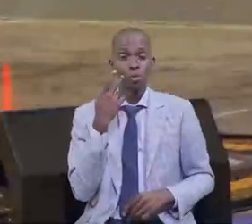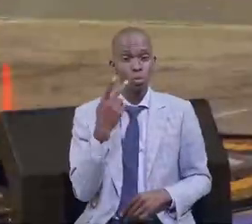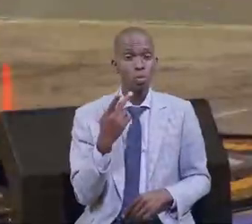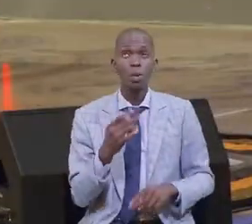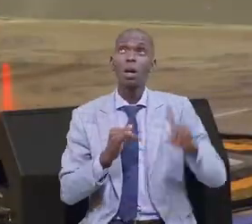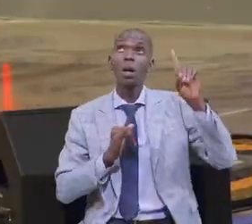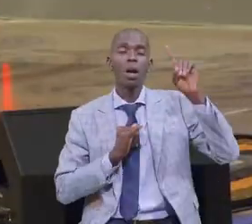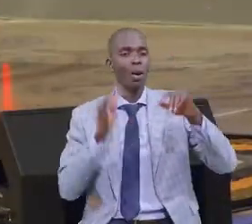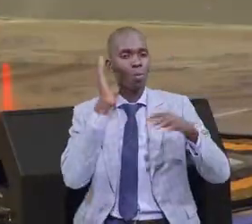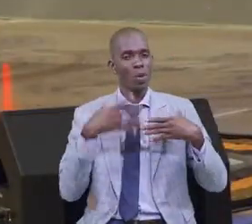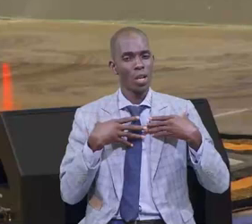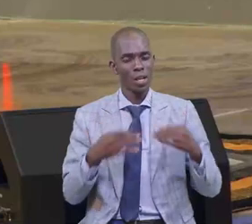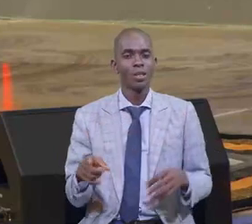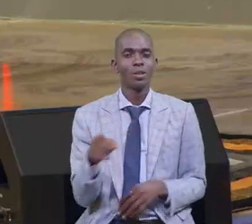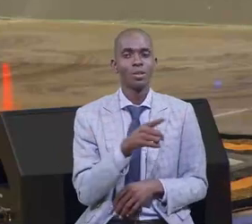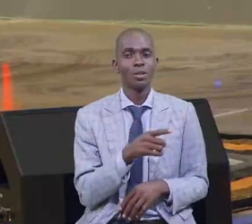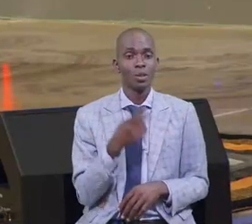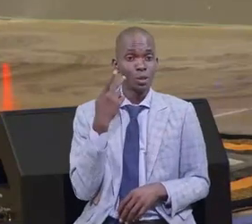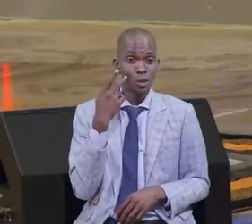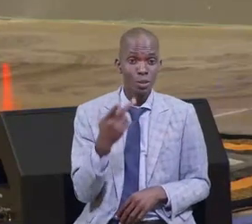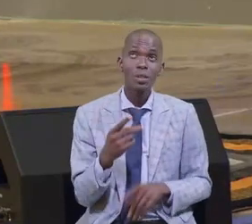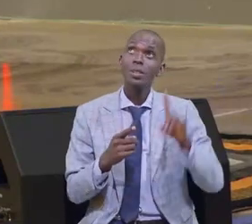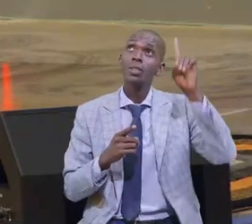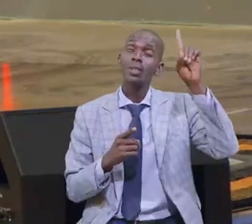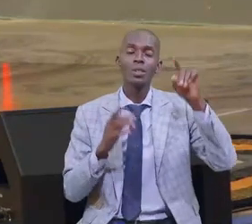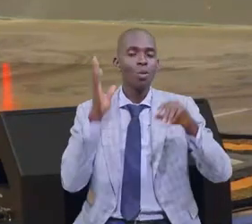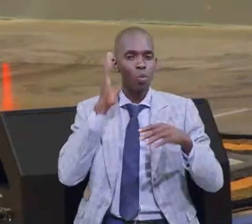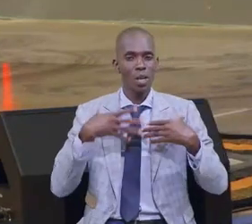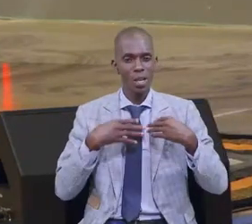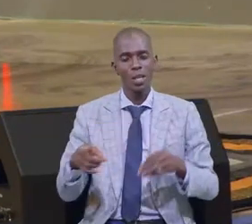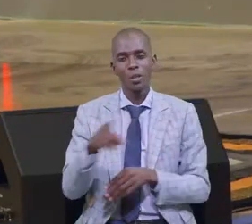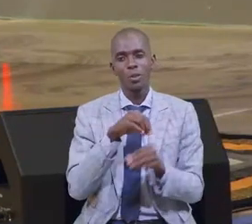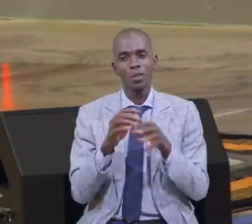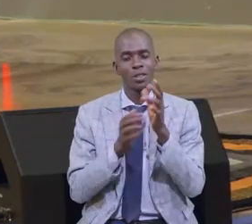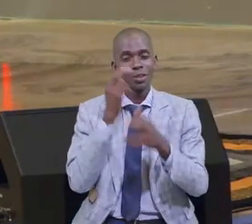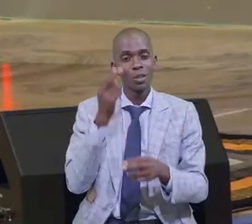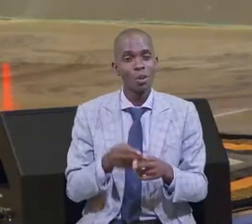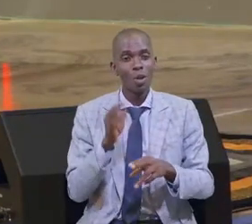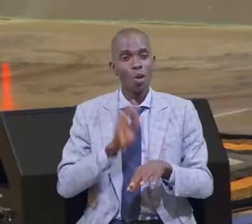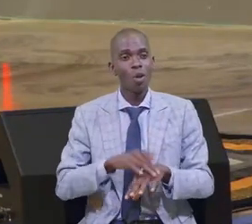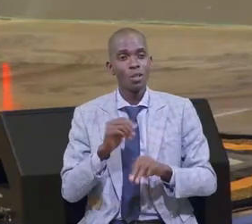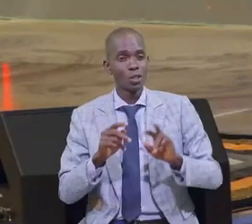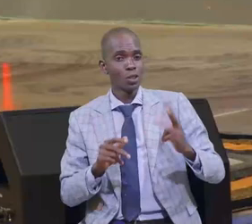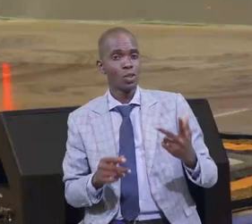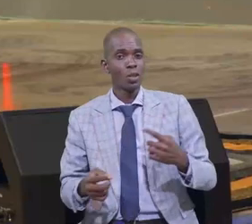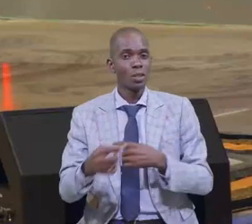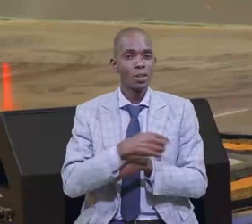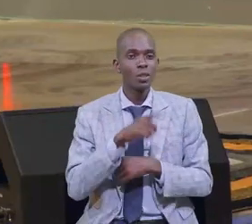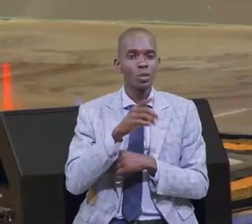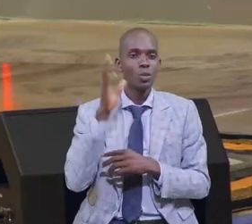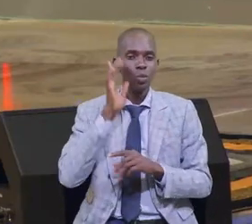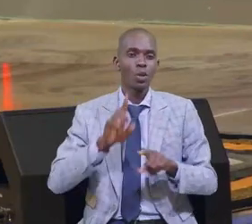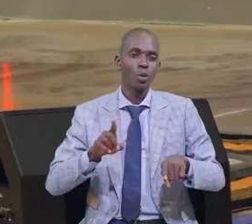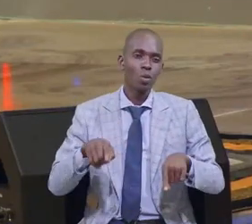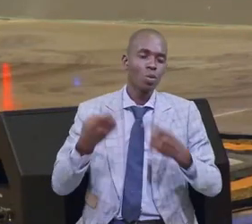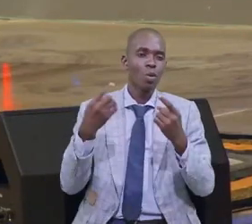Voici, je te guérirai. Voici, il vous guérira. Le troisième jour, tu